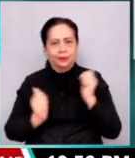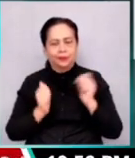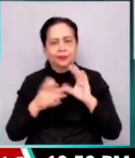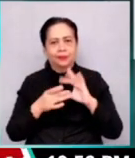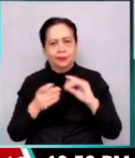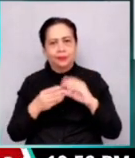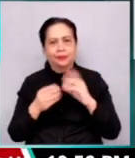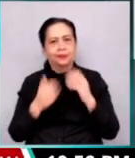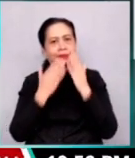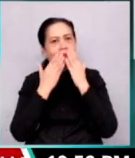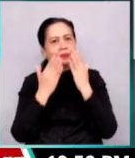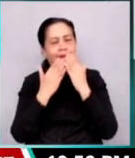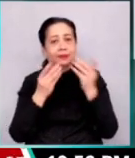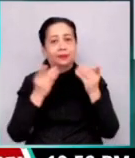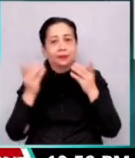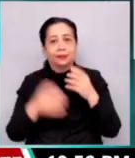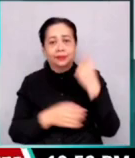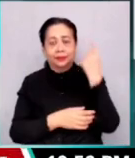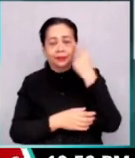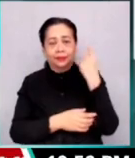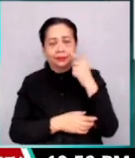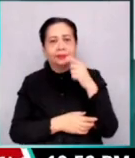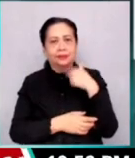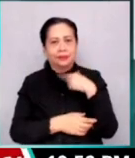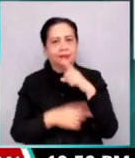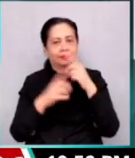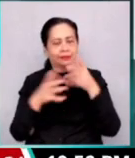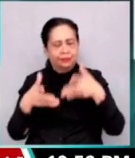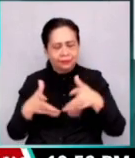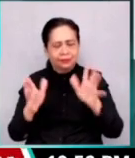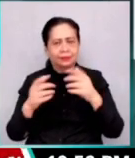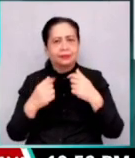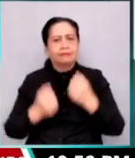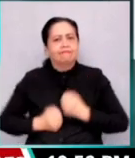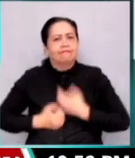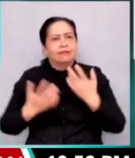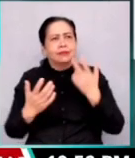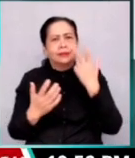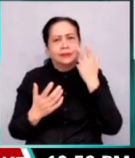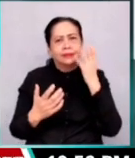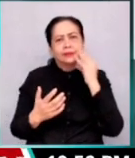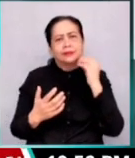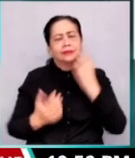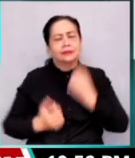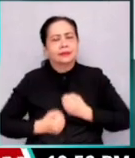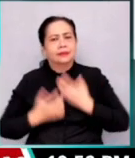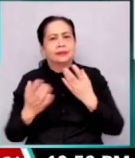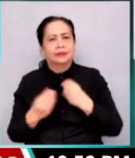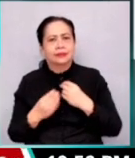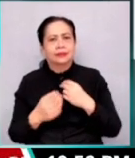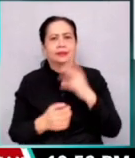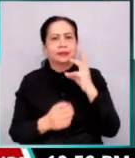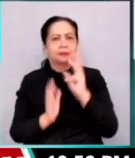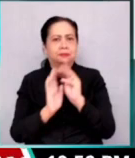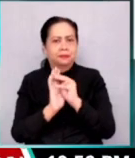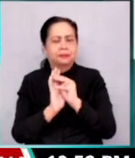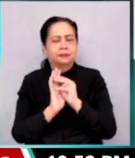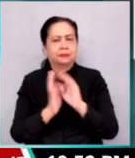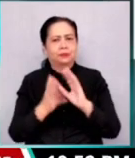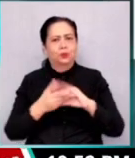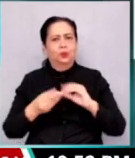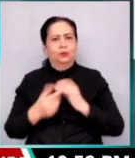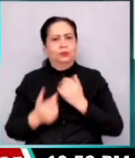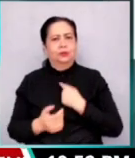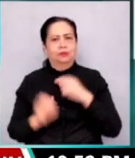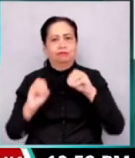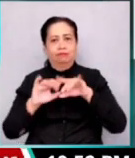daw siya kay Direk Zig Dulay na hinayalang siyang i-explore ang character sa isang 6-minute monologue. Nag-viral din ang